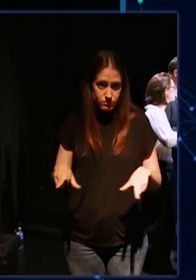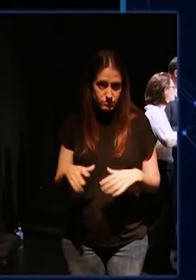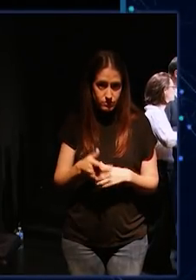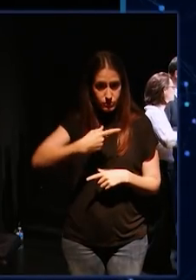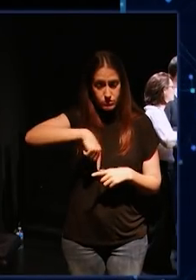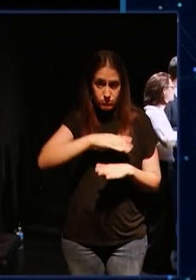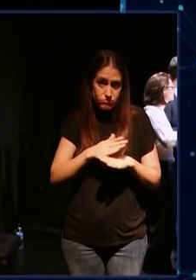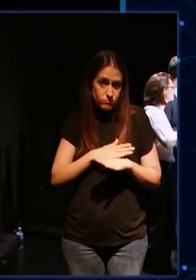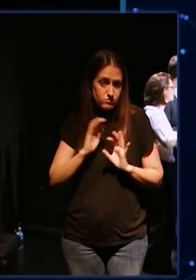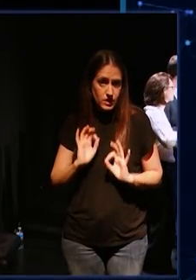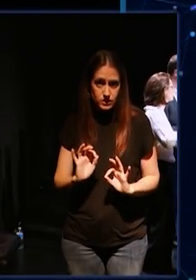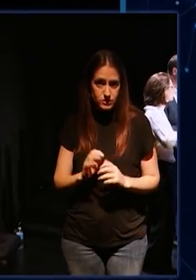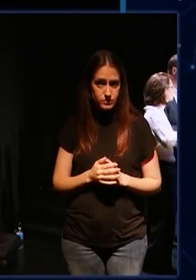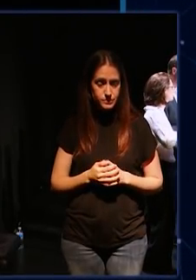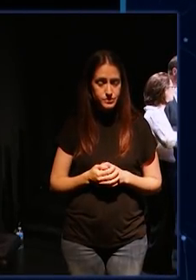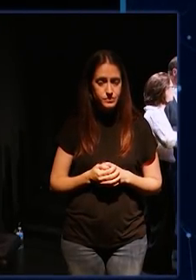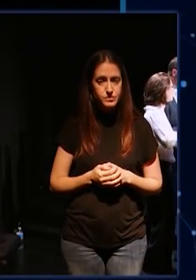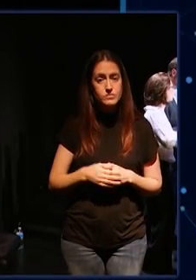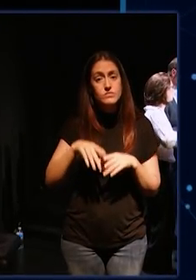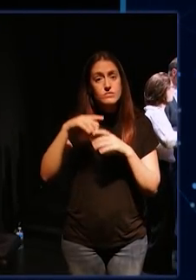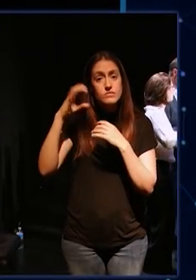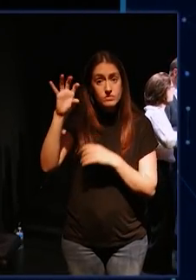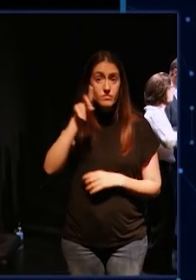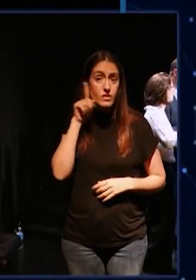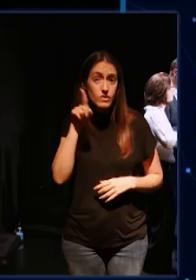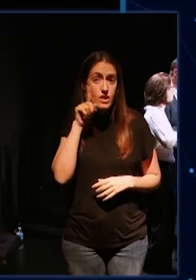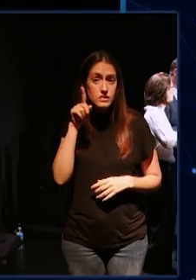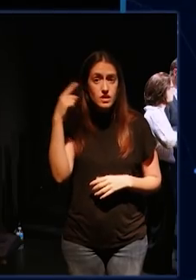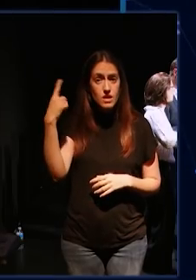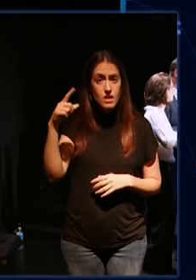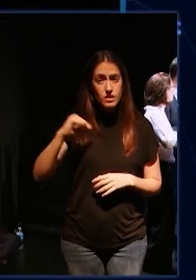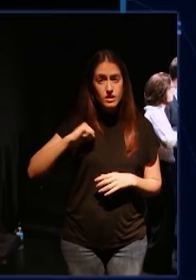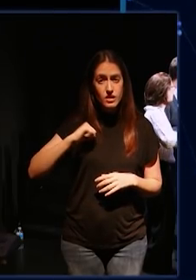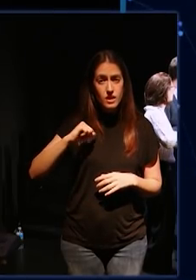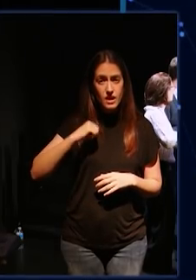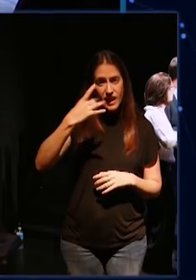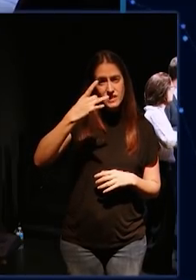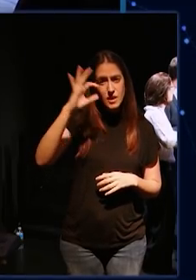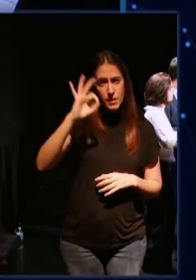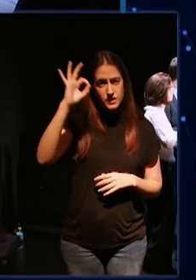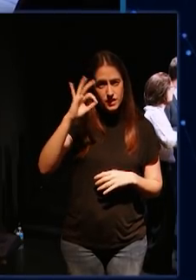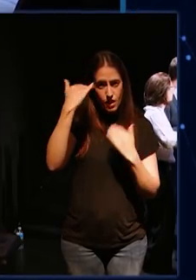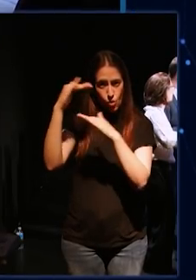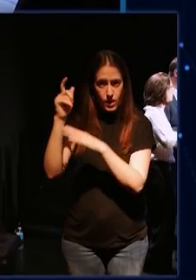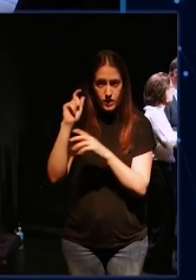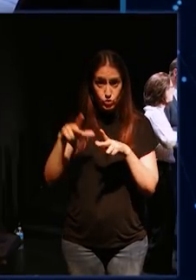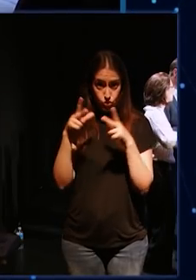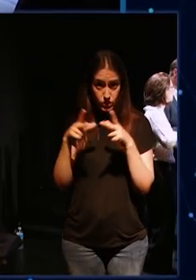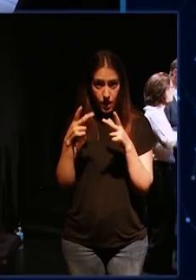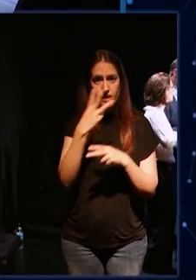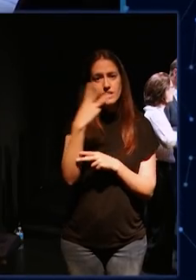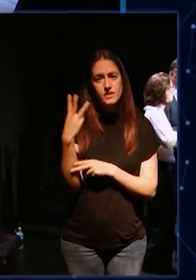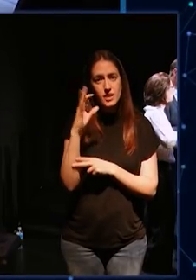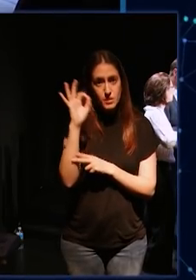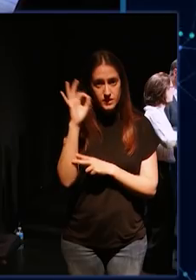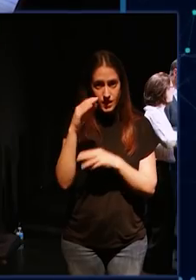grup polític. A França tenen un parc del 15% de lloguer social, un 33% a